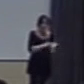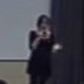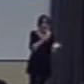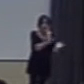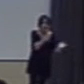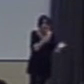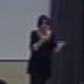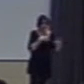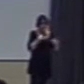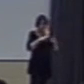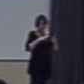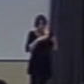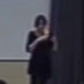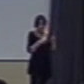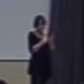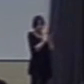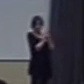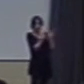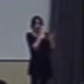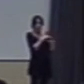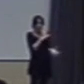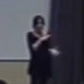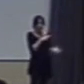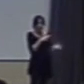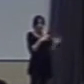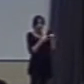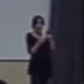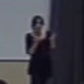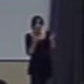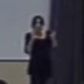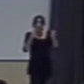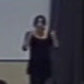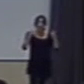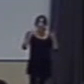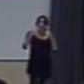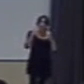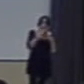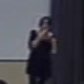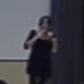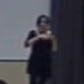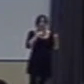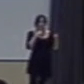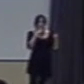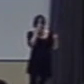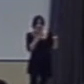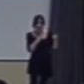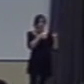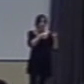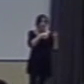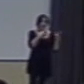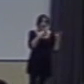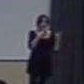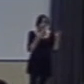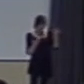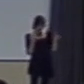tot això doncs, bueno, com va encaixant doncs, amb els elements més de, doncs, sí, de compromís, de veracitat, de